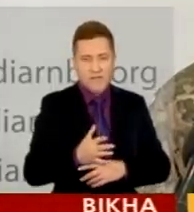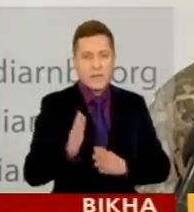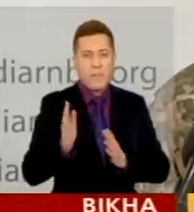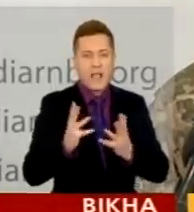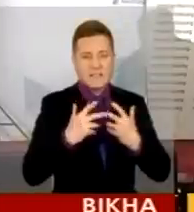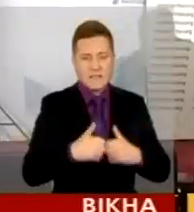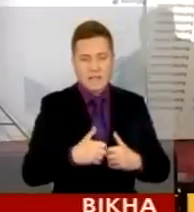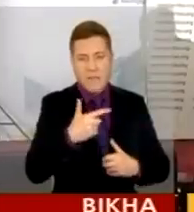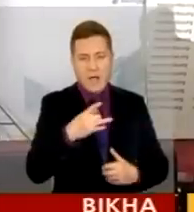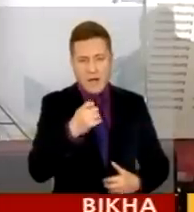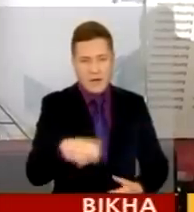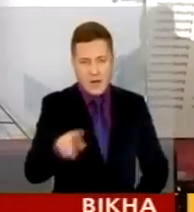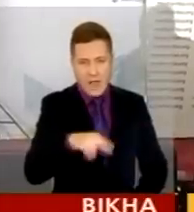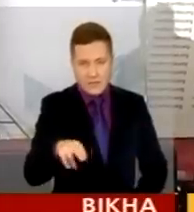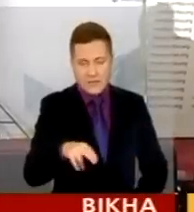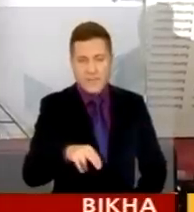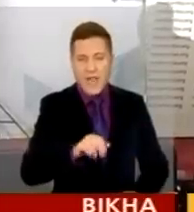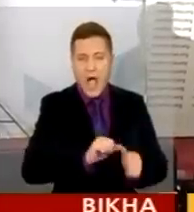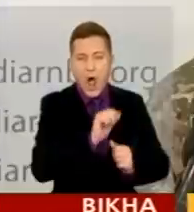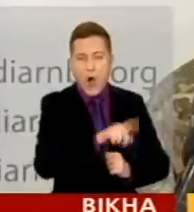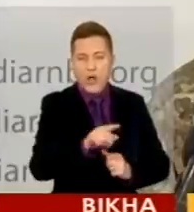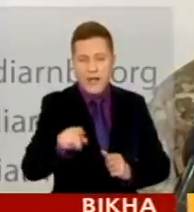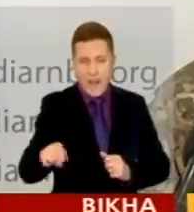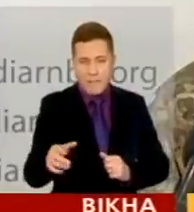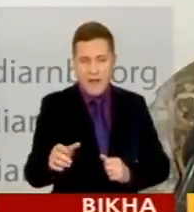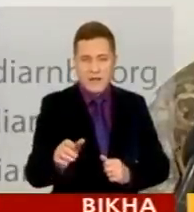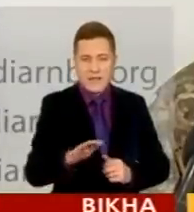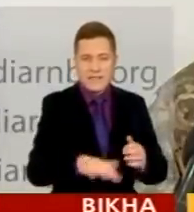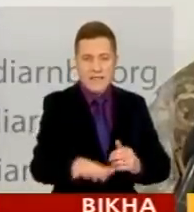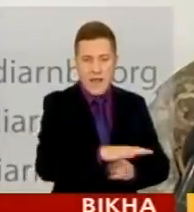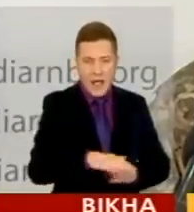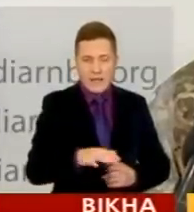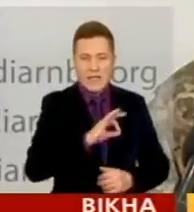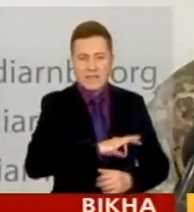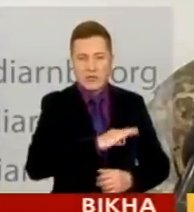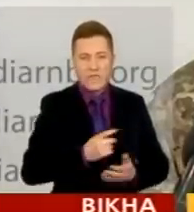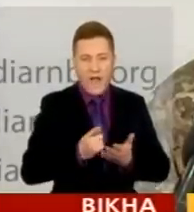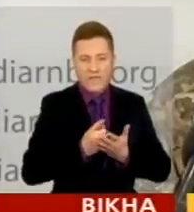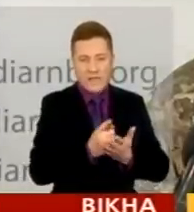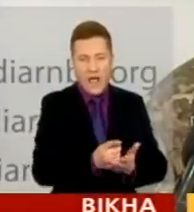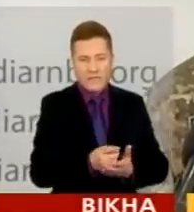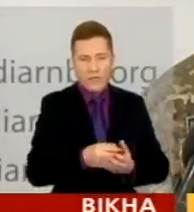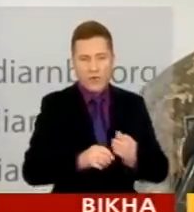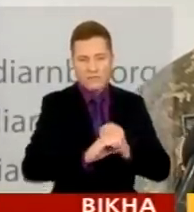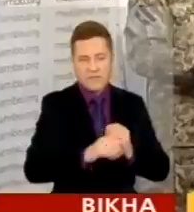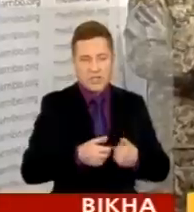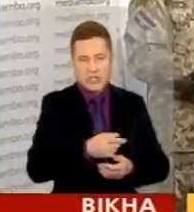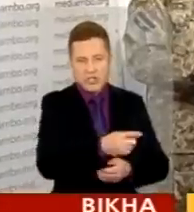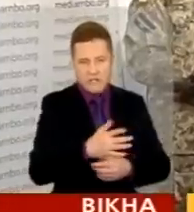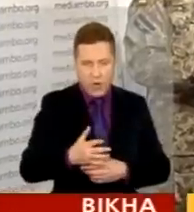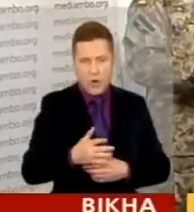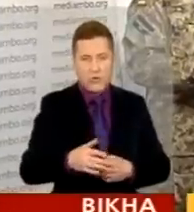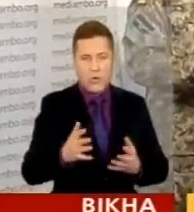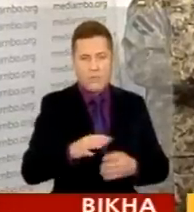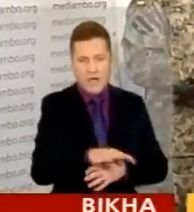вогню «Град». Водночас на окремих ділянках ворог застосував танки і ствольну артилерію. Попри